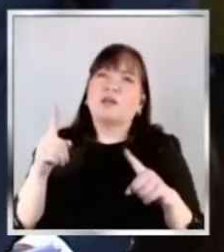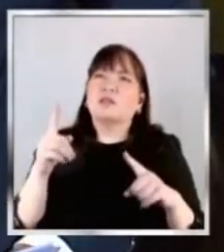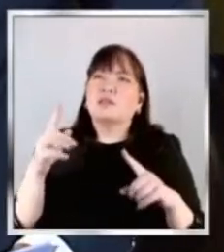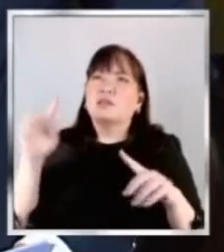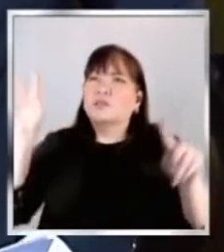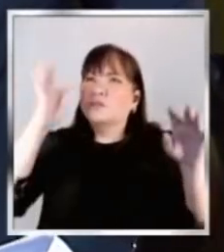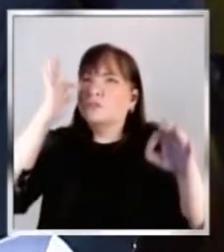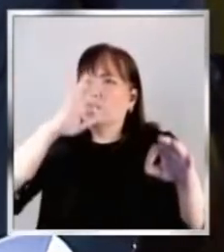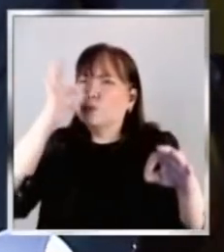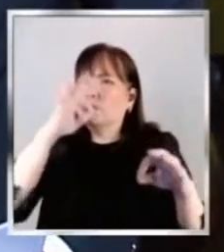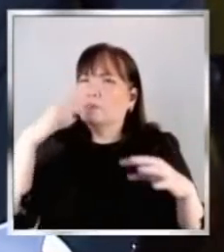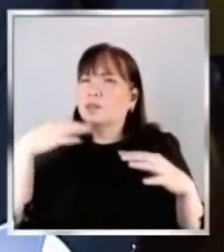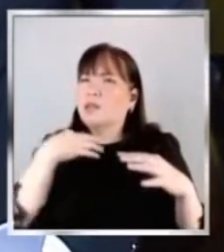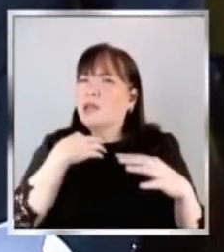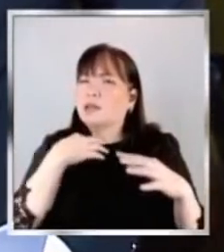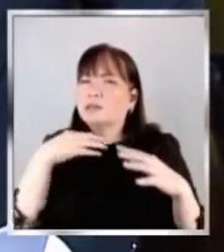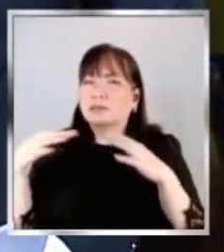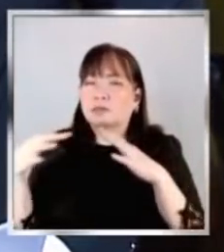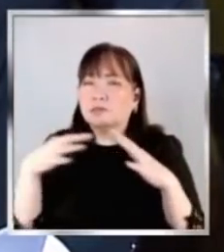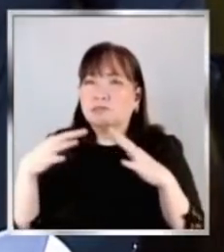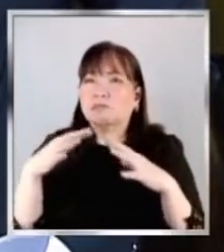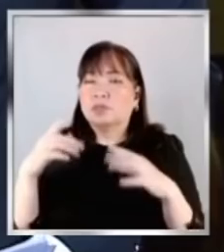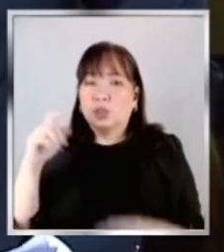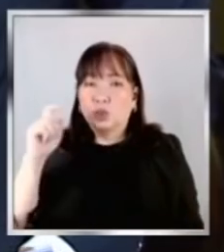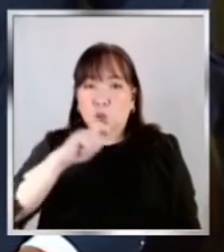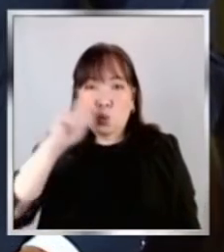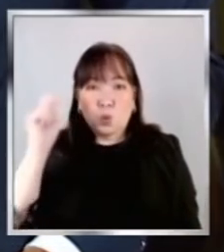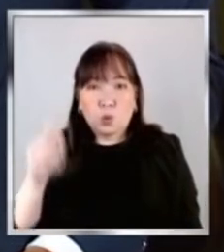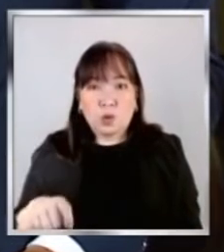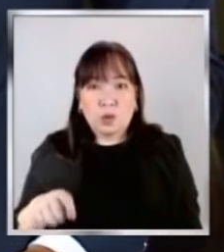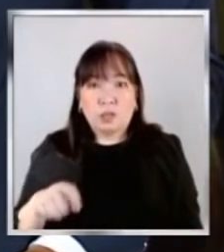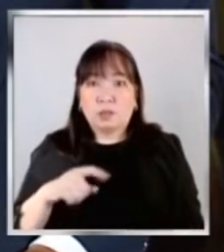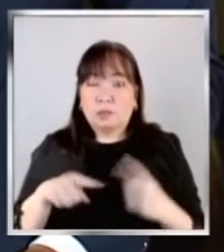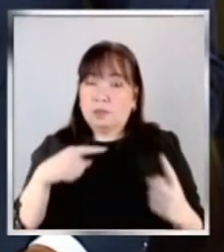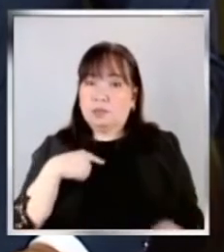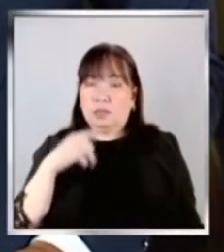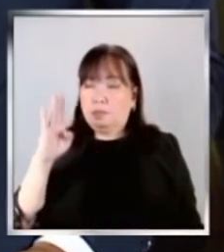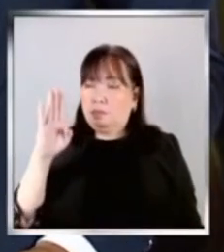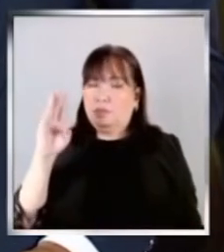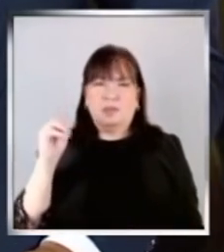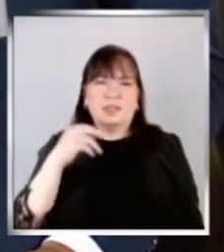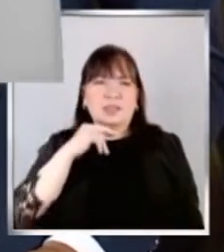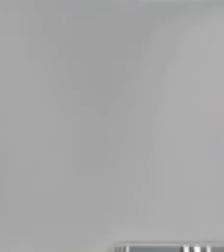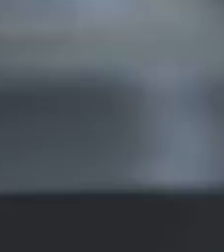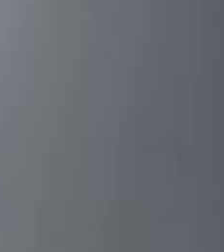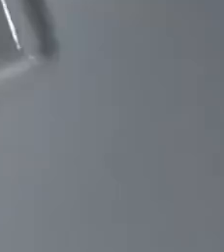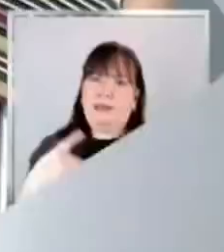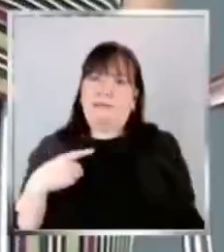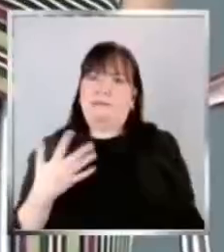ni Marcos na hindi daw kailangan magkaroon ng stance sa issue. Nakatutok si Sandra Aguinaldo.